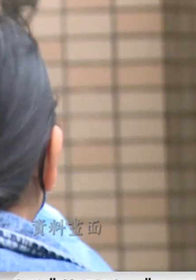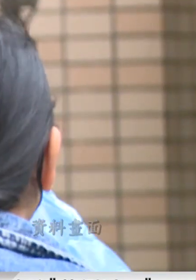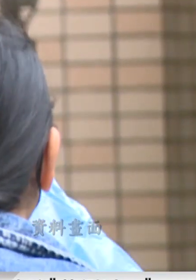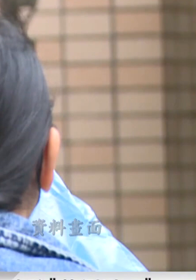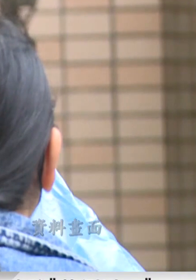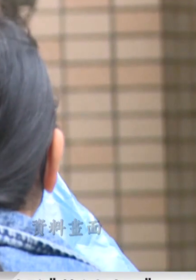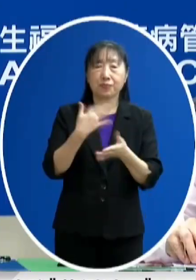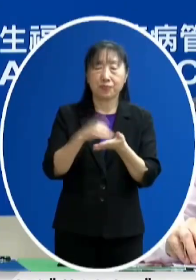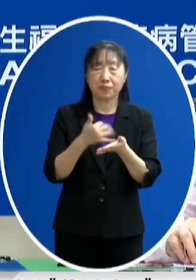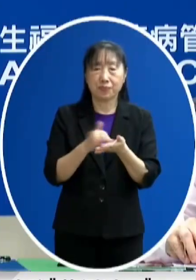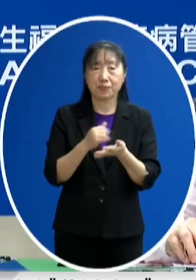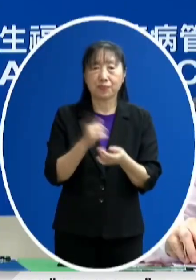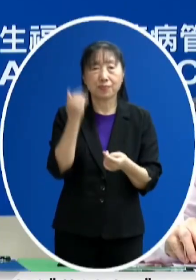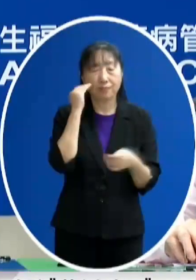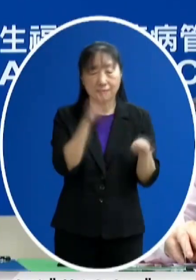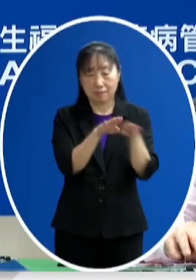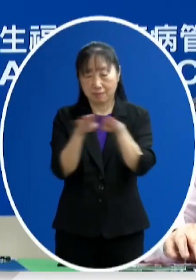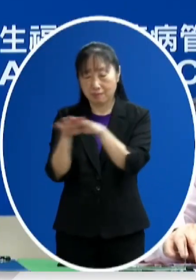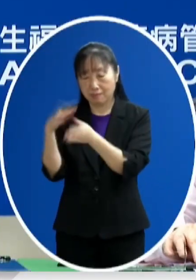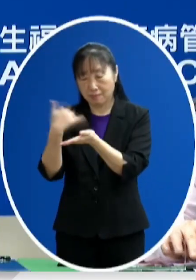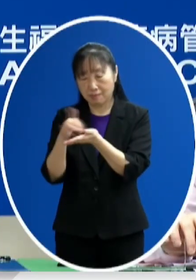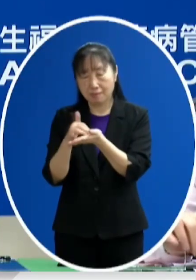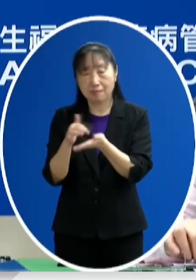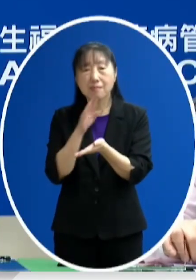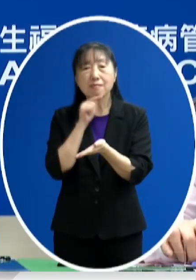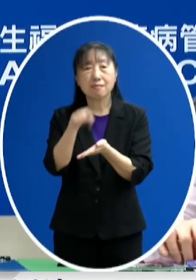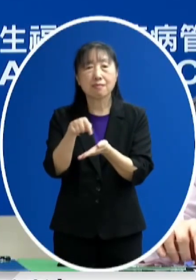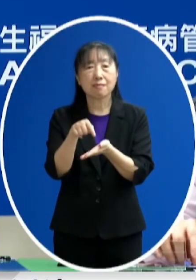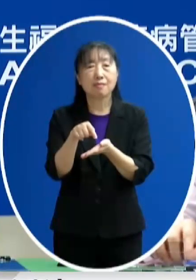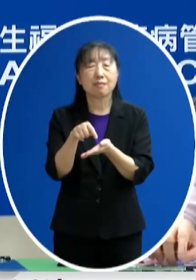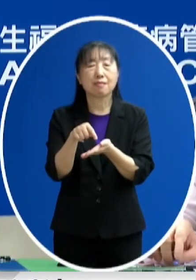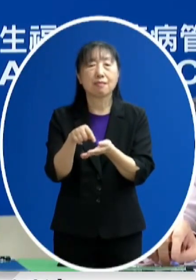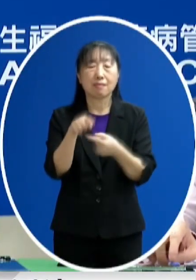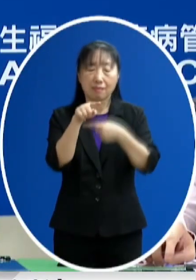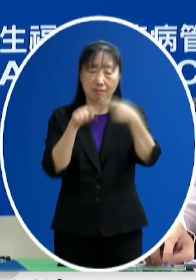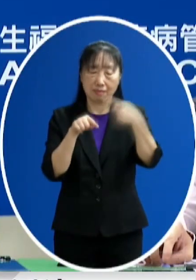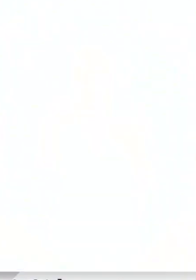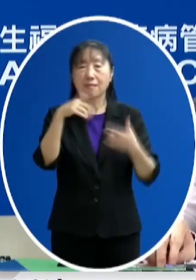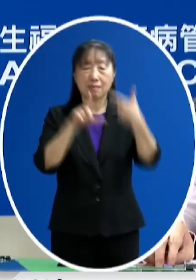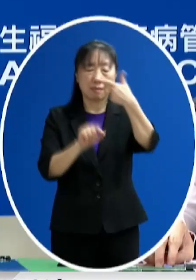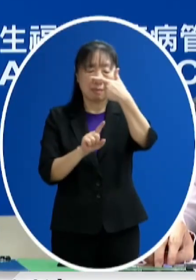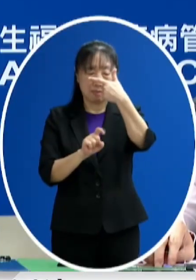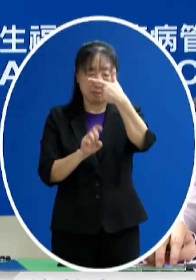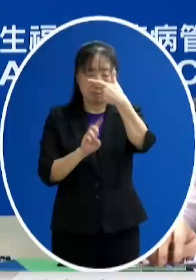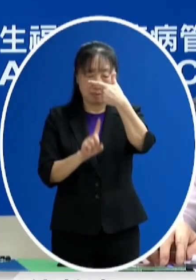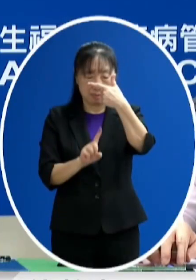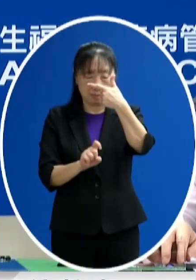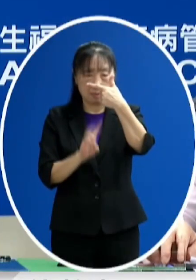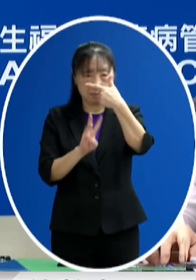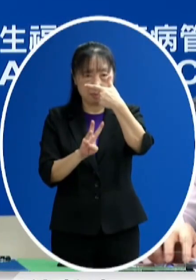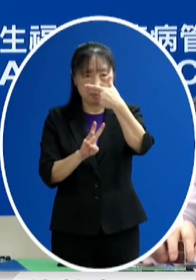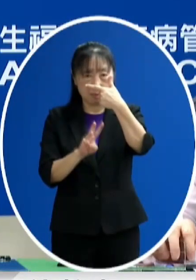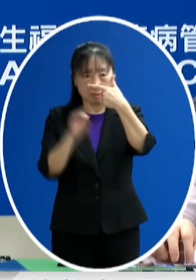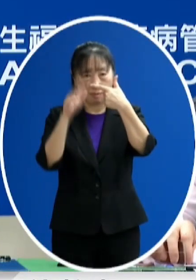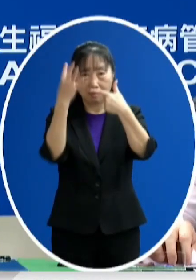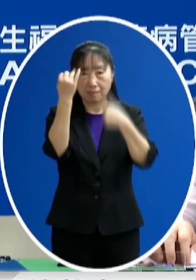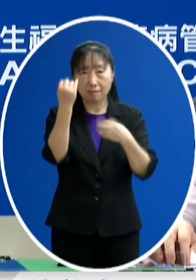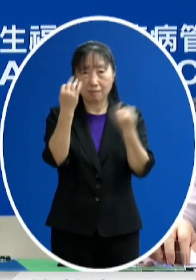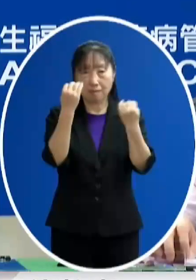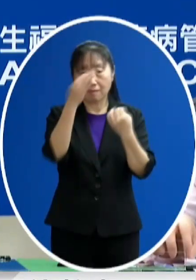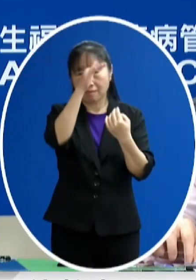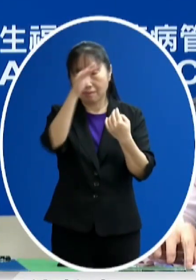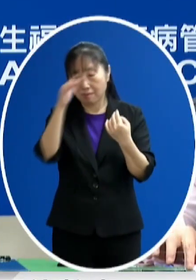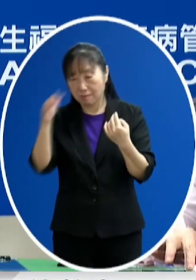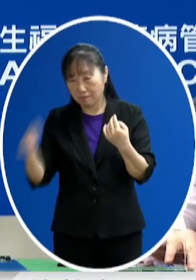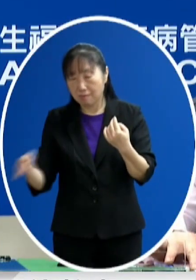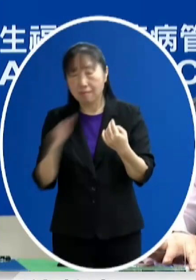到千例以下。 加了效应一起来看，那四天的平均值也大概是66,000，相信数目是往下降，但要降